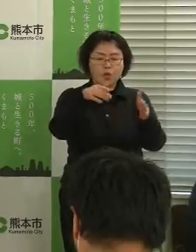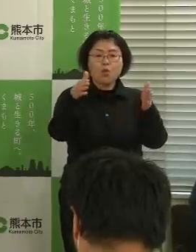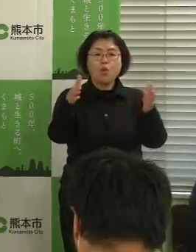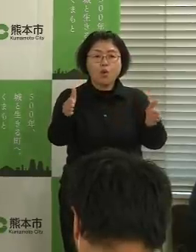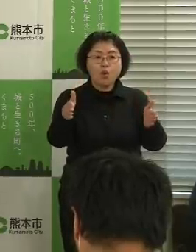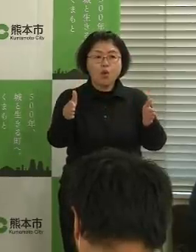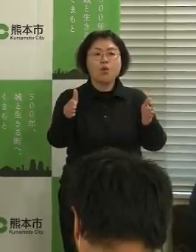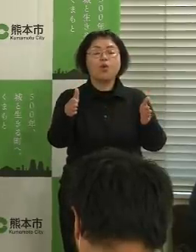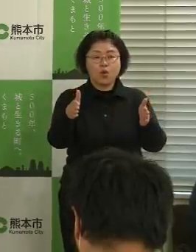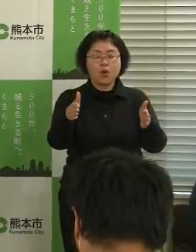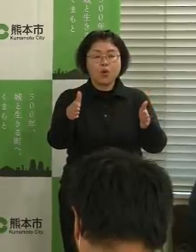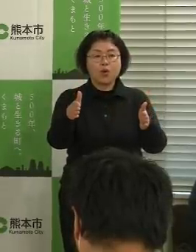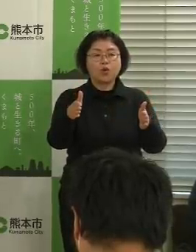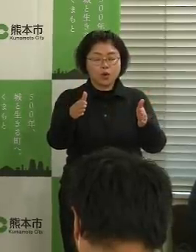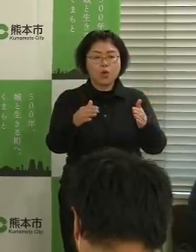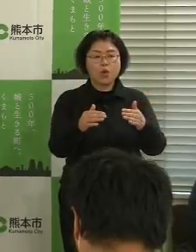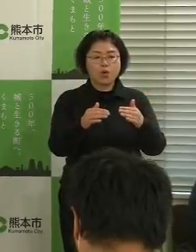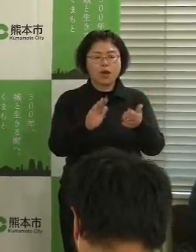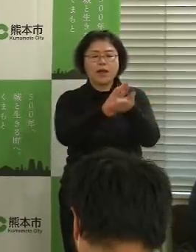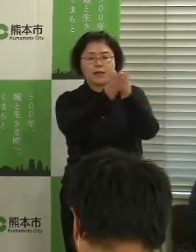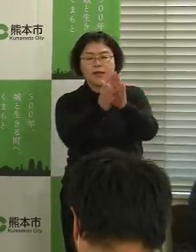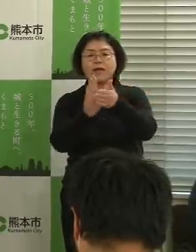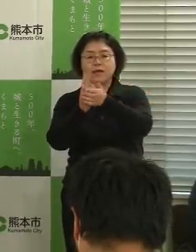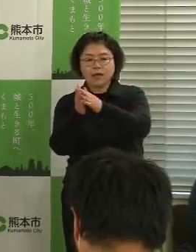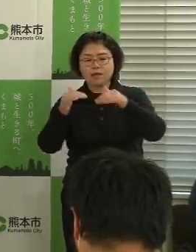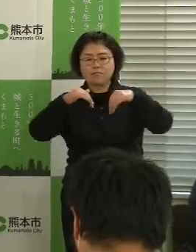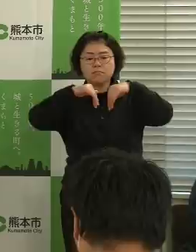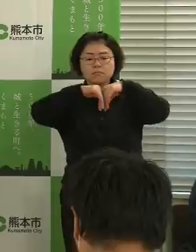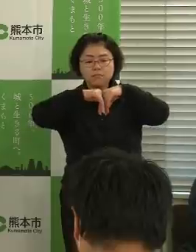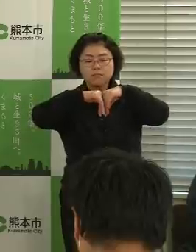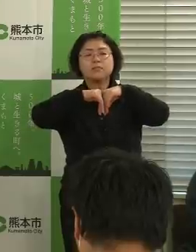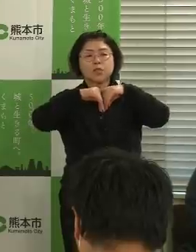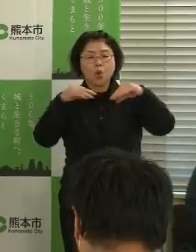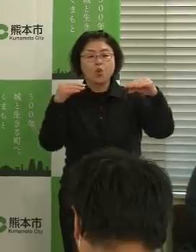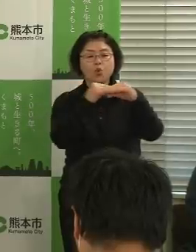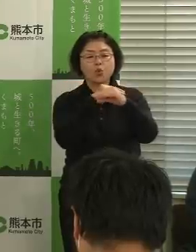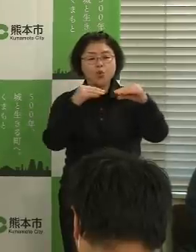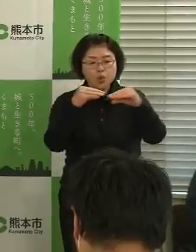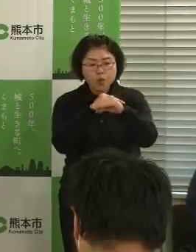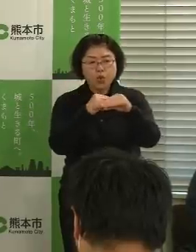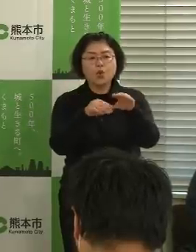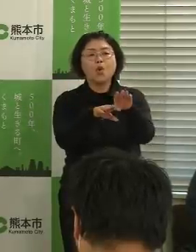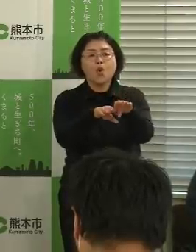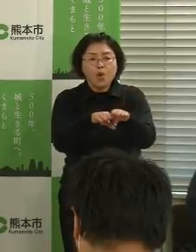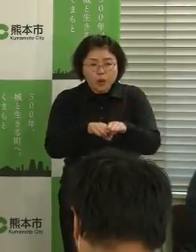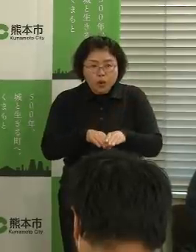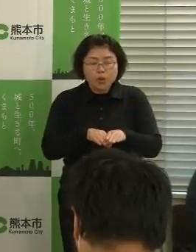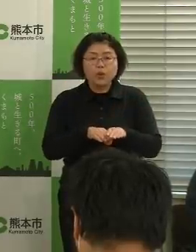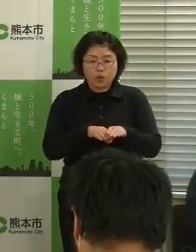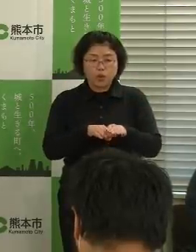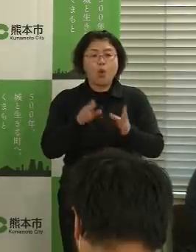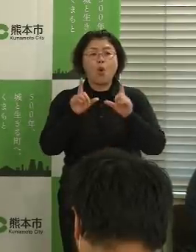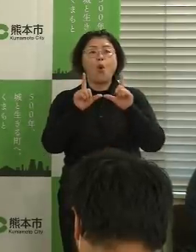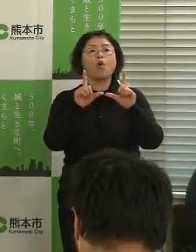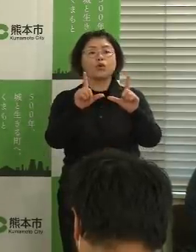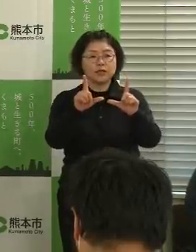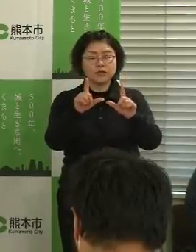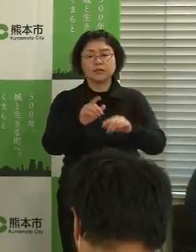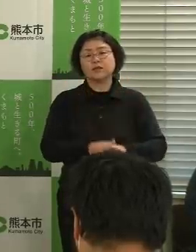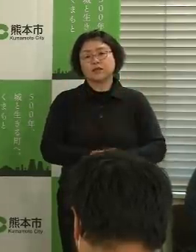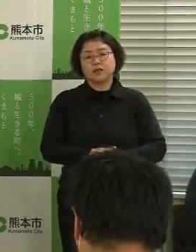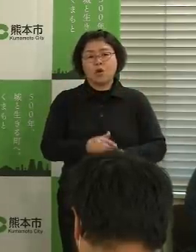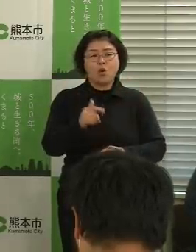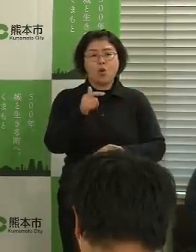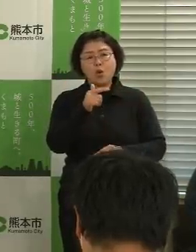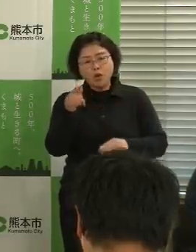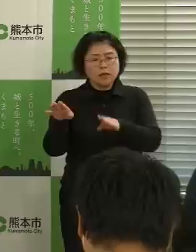の県境をまたぐ移動自粛についてご報告をいたします。大型連休期